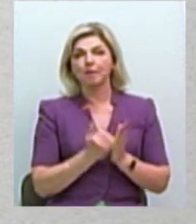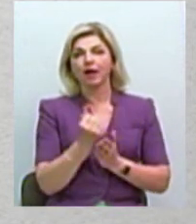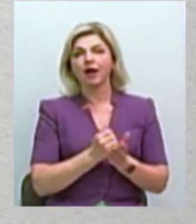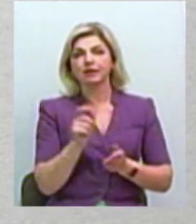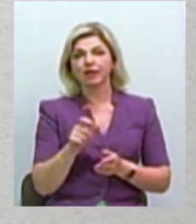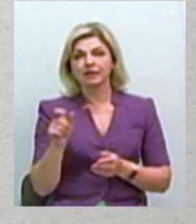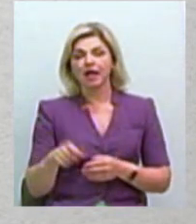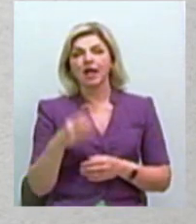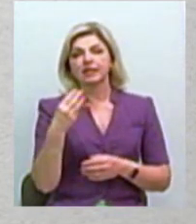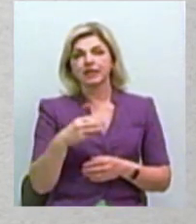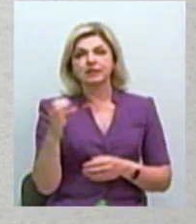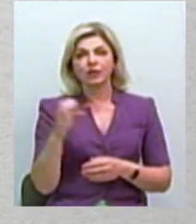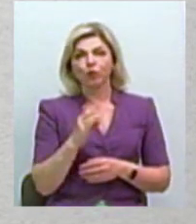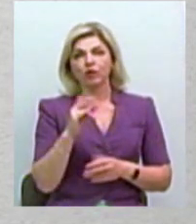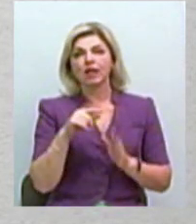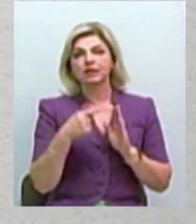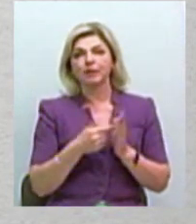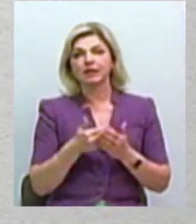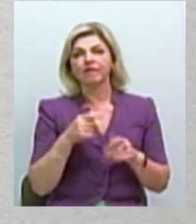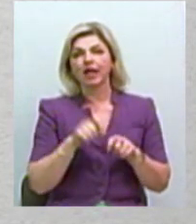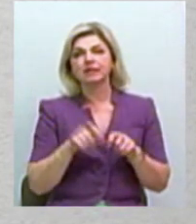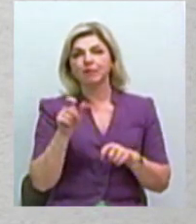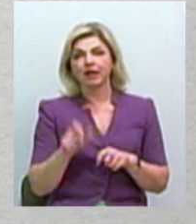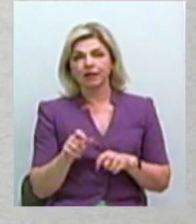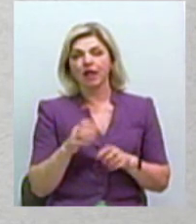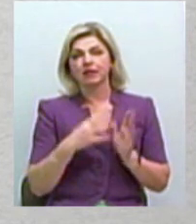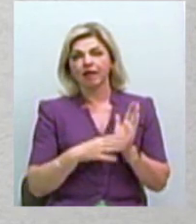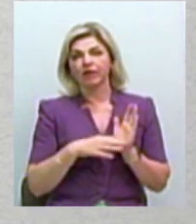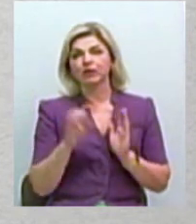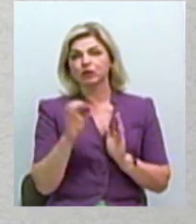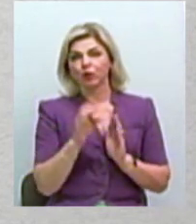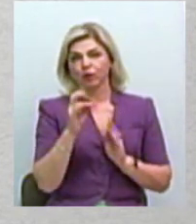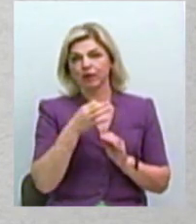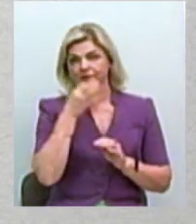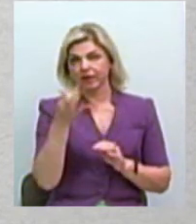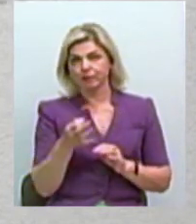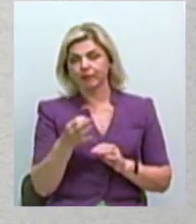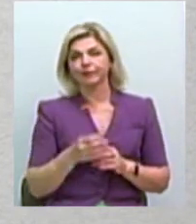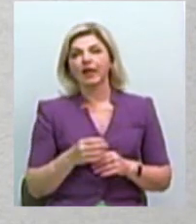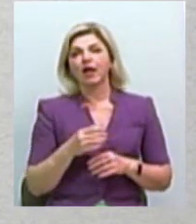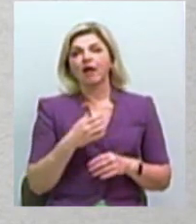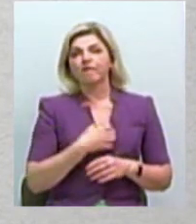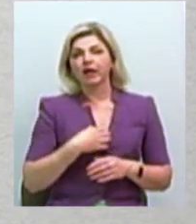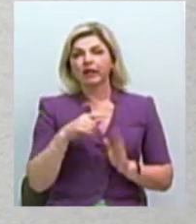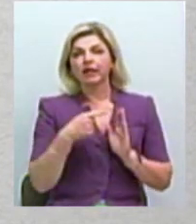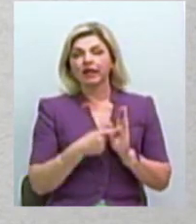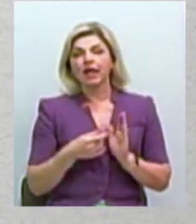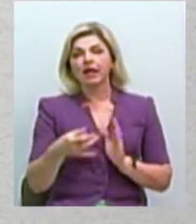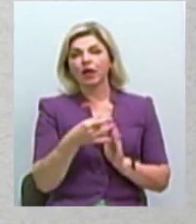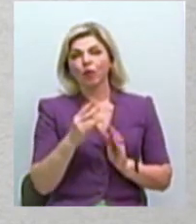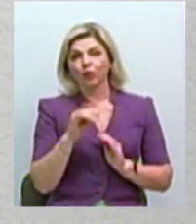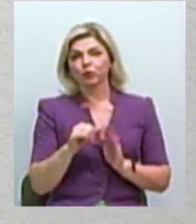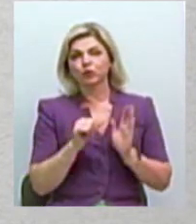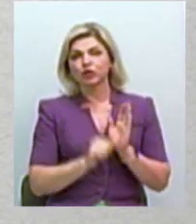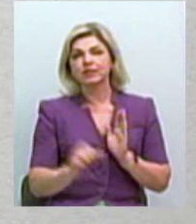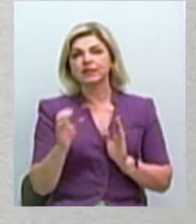30 секунд на запитання від експерта, 90 секунд на відповідь. Виклики регіону – 60 секунд